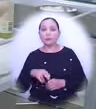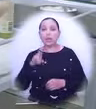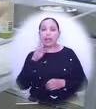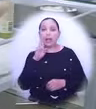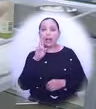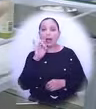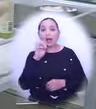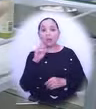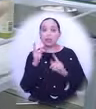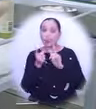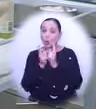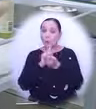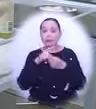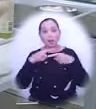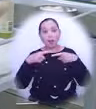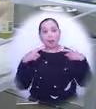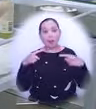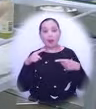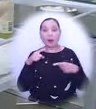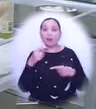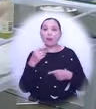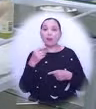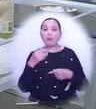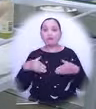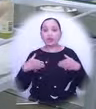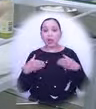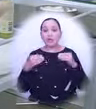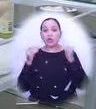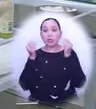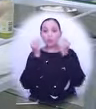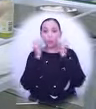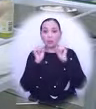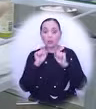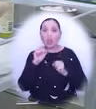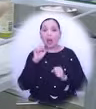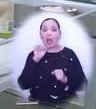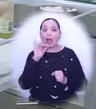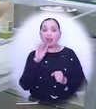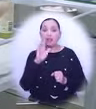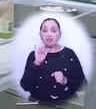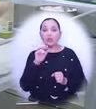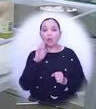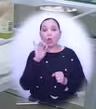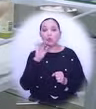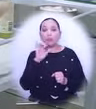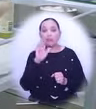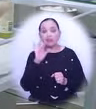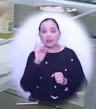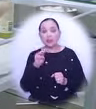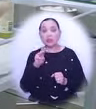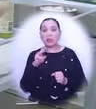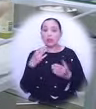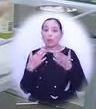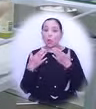Kremning o'rniga har xil vitaminlar ham solsa bo'ladi. A vit, kosmivit